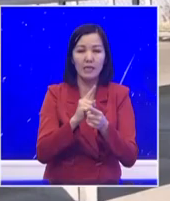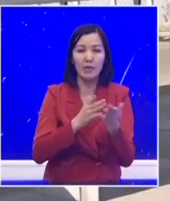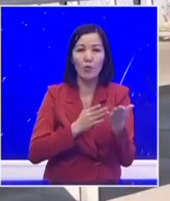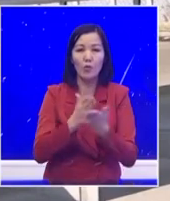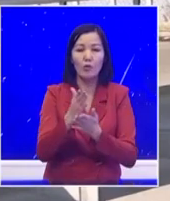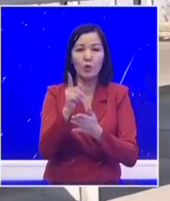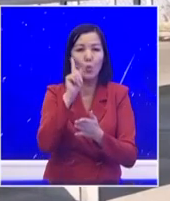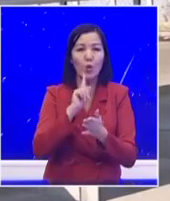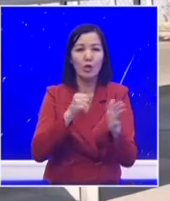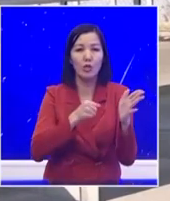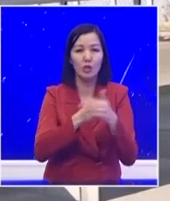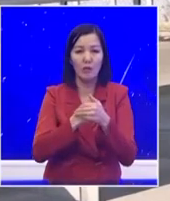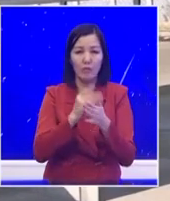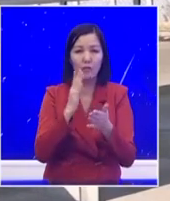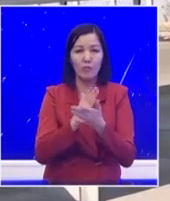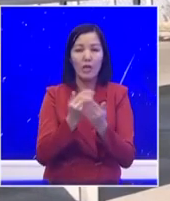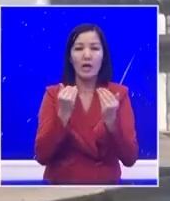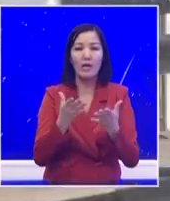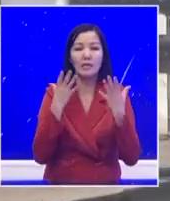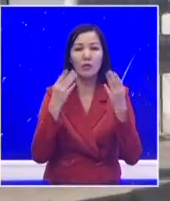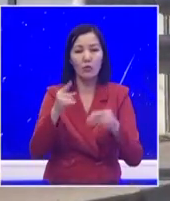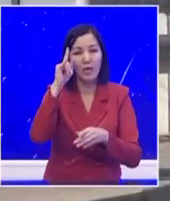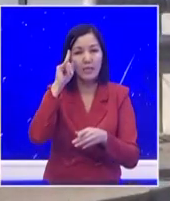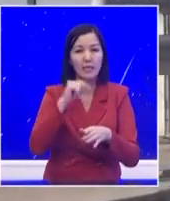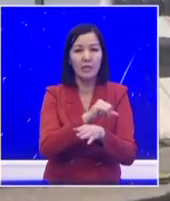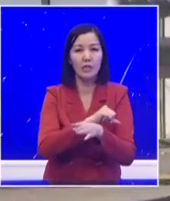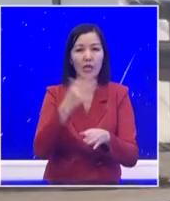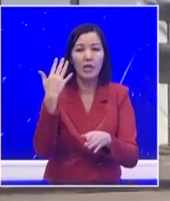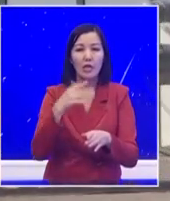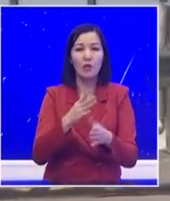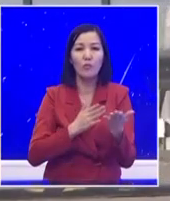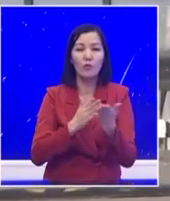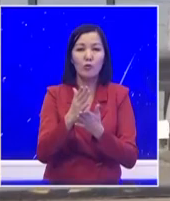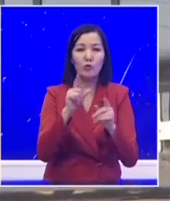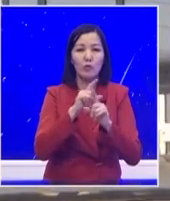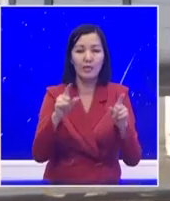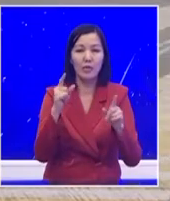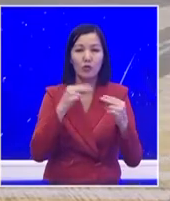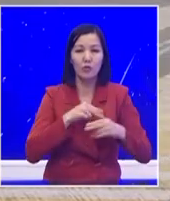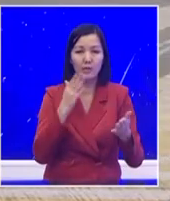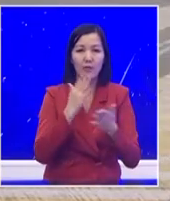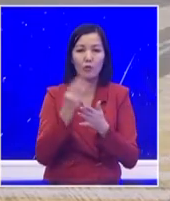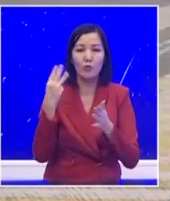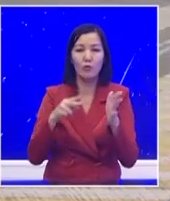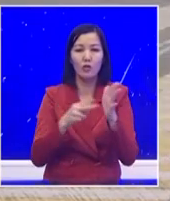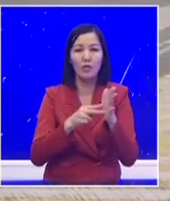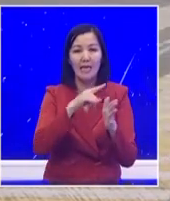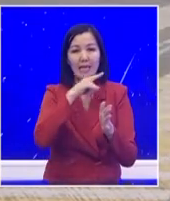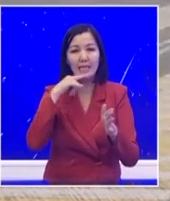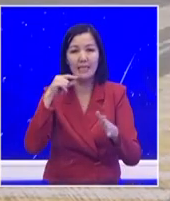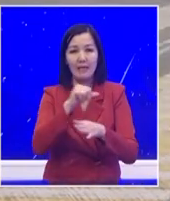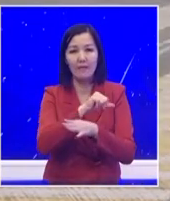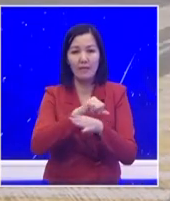пункттерін уақытша жабуда қарастырылмақ. Қазіргі таңда Қазақстан шекарасында 51 өткізу нысаны жұмыс істеп тұр. Оның 37-сі Ресей Федерациясы